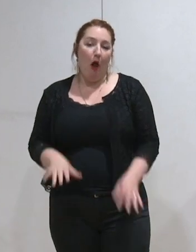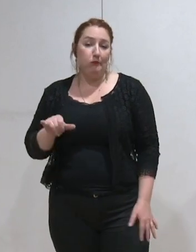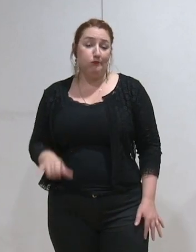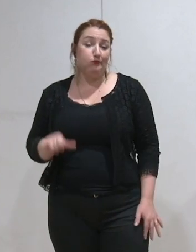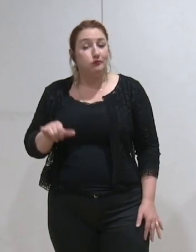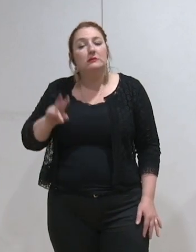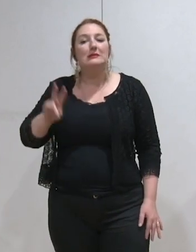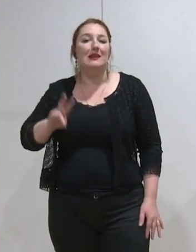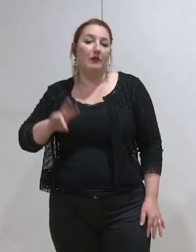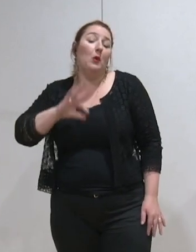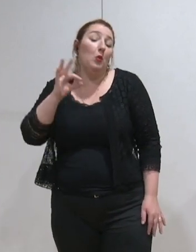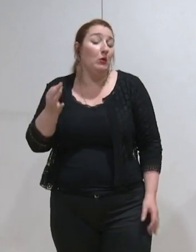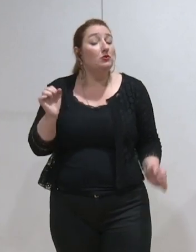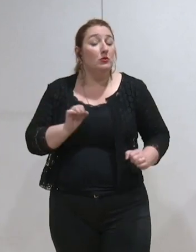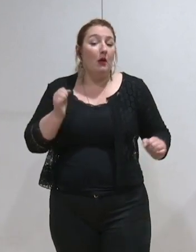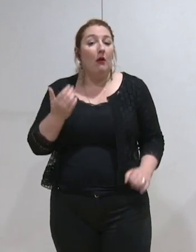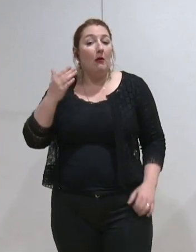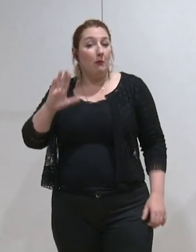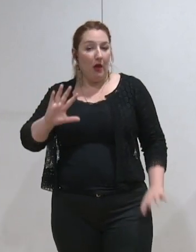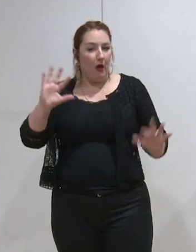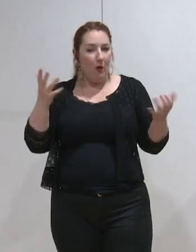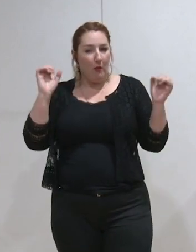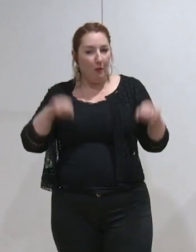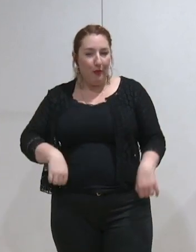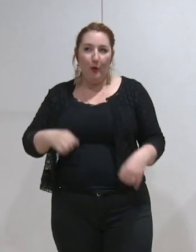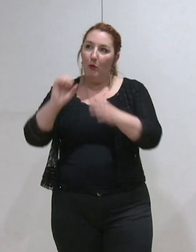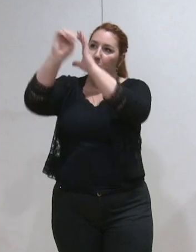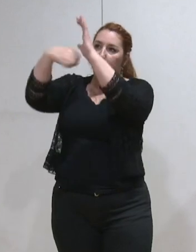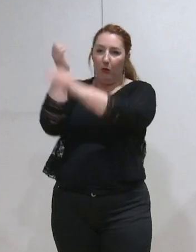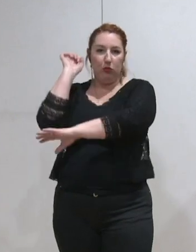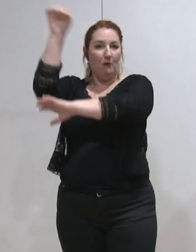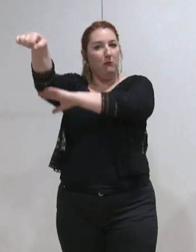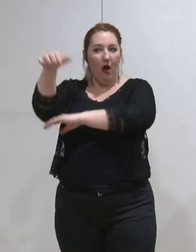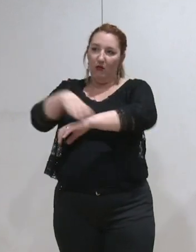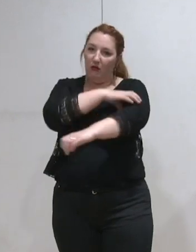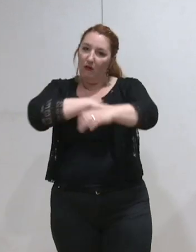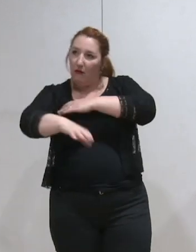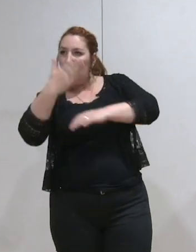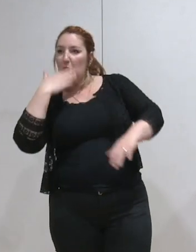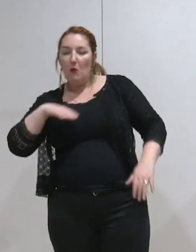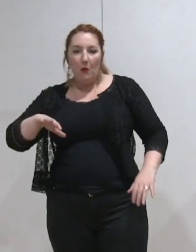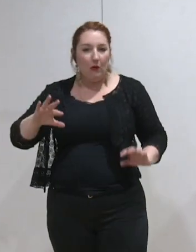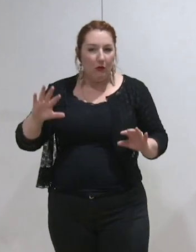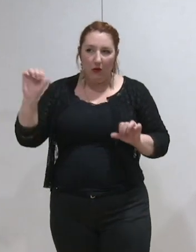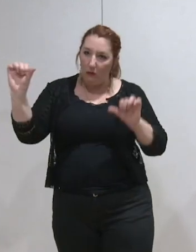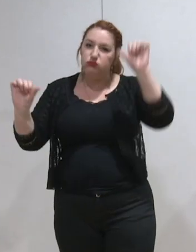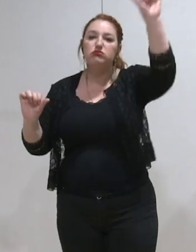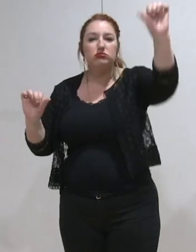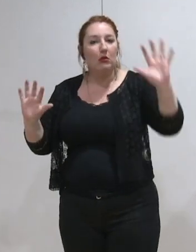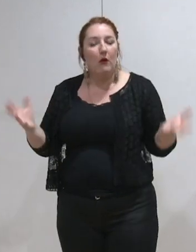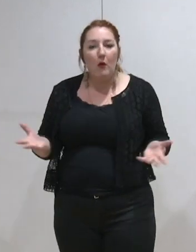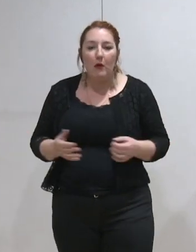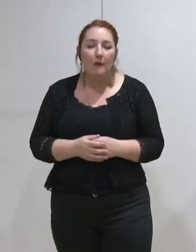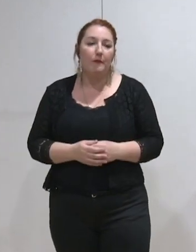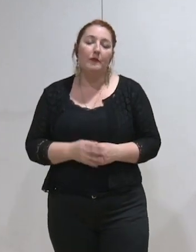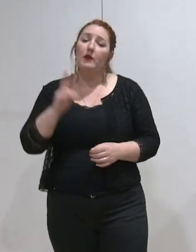j'en conviens mais je ne vois pas comment vous pourriez faire beaucoup mieux car s'il existe bien aujourd'hui des publics en difficulté